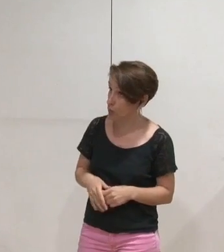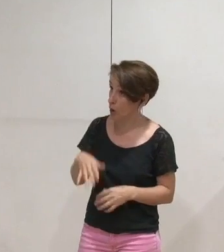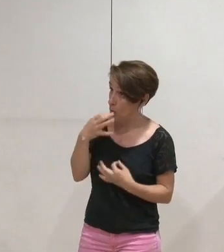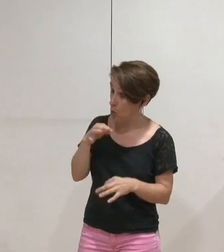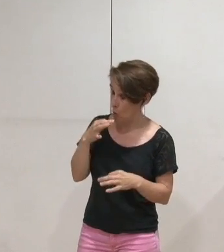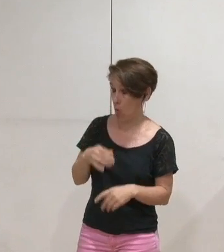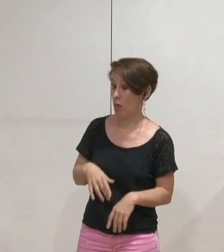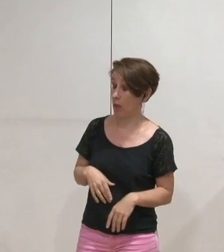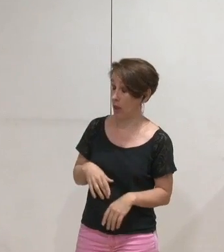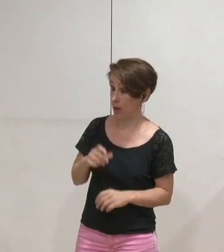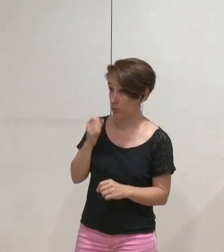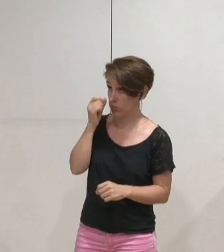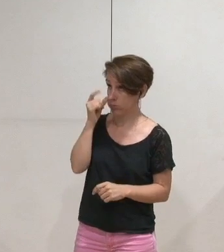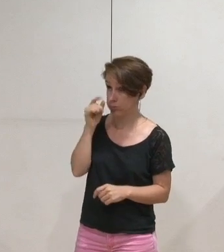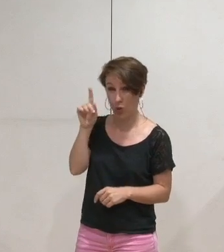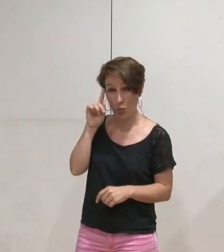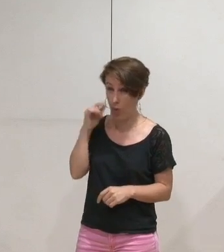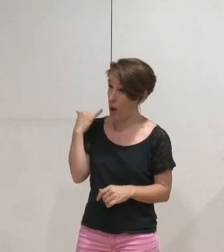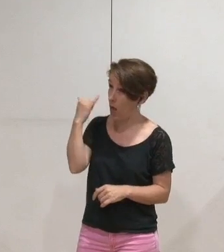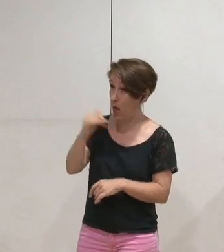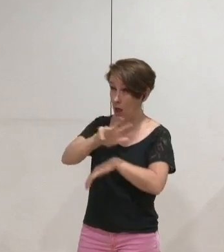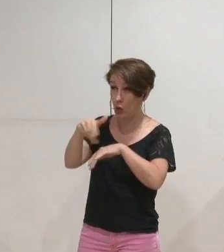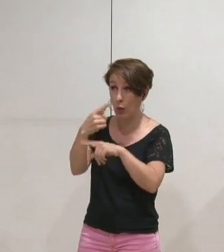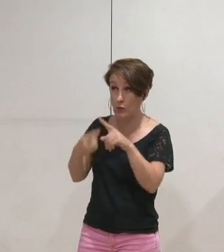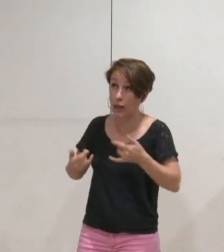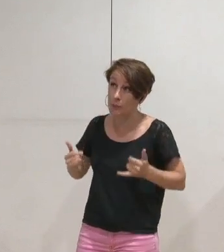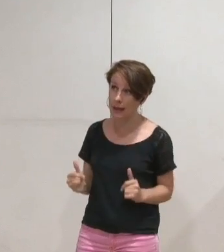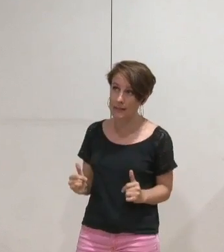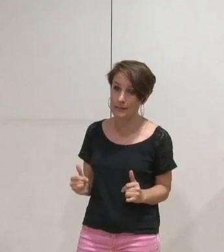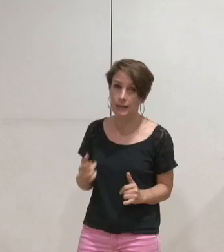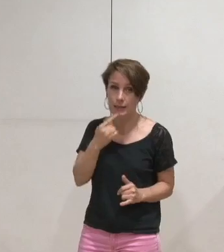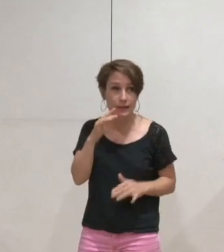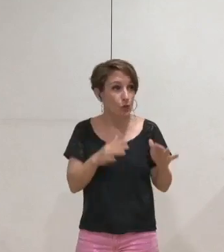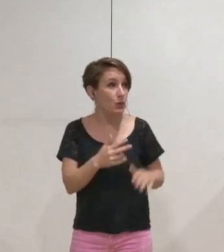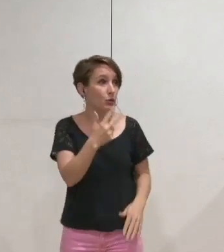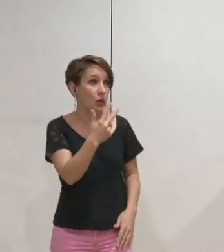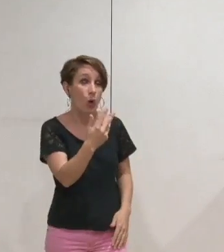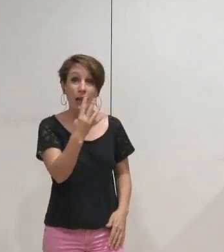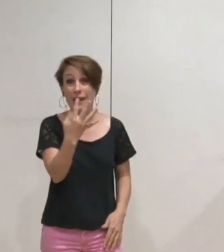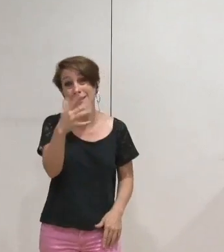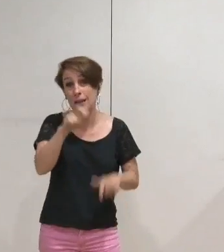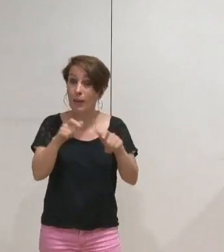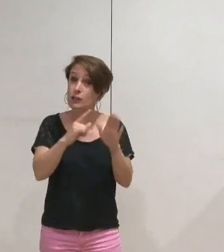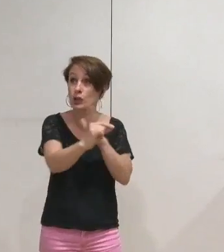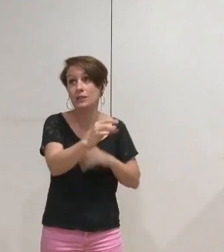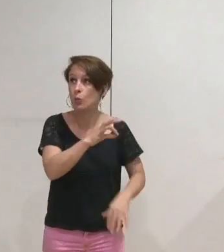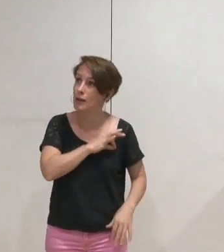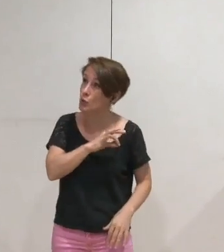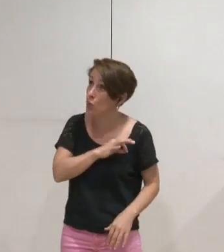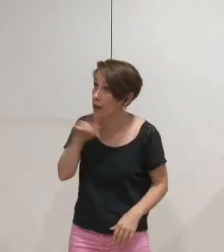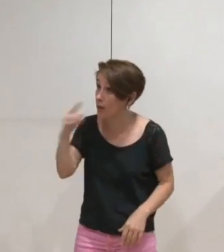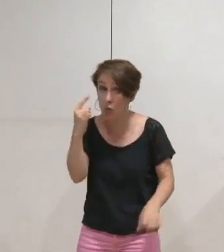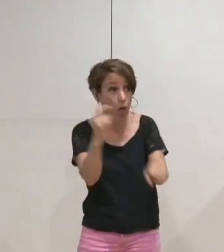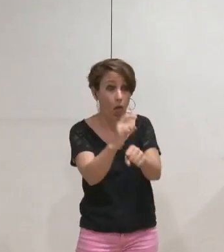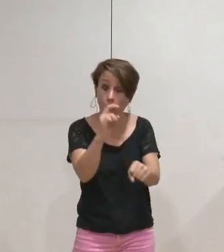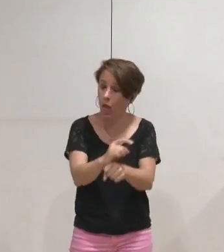passer 3h30 assis et que c'est pas parce qu'il y a quatre ou CIN peut-être sont partis aux toilettes je pense que si on commence à faire ce genre de réflexion